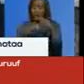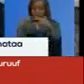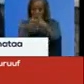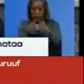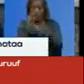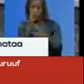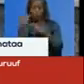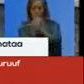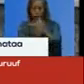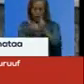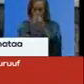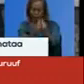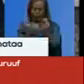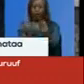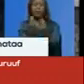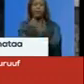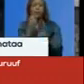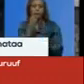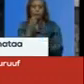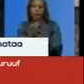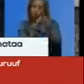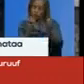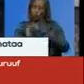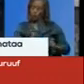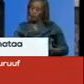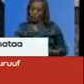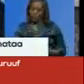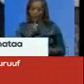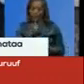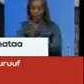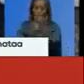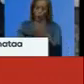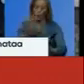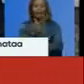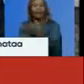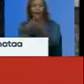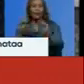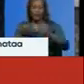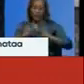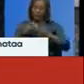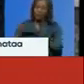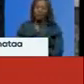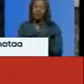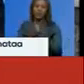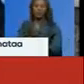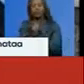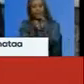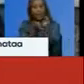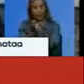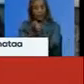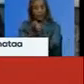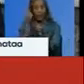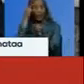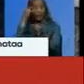ሀገራት ህዝቦች የጋራ ጥቅም ሲባል ልዩነቶቻችንን በውይይት ለመፍታት ያለንን ዝግጁነት እየገለጽኩ